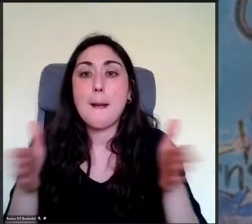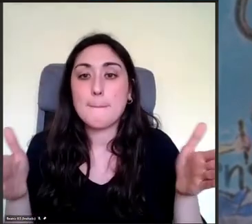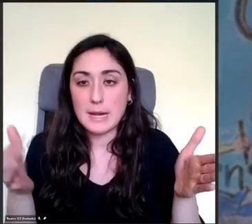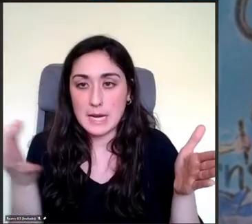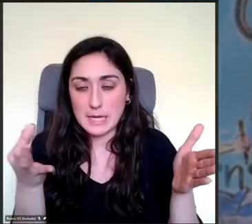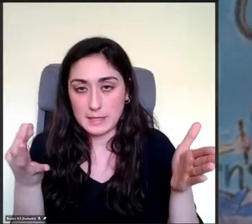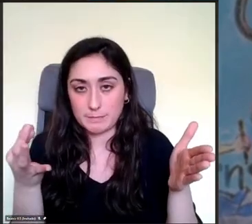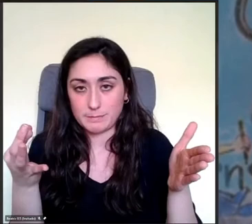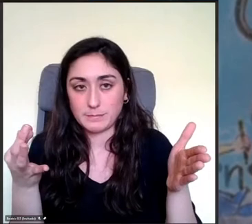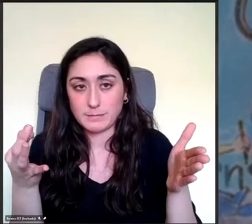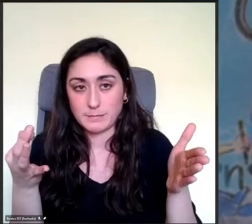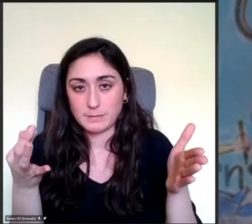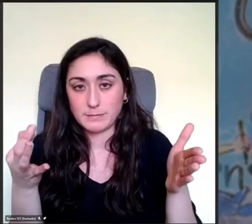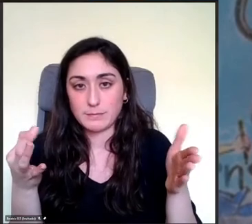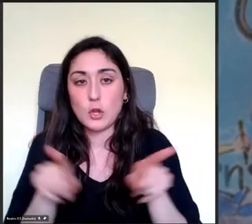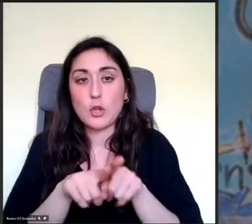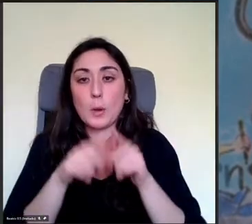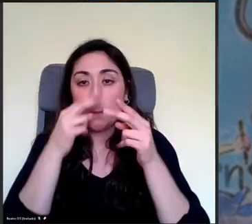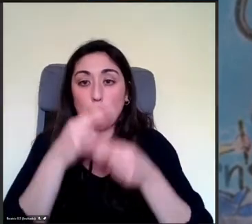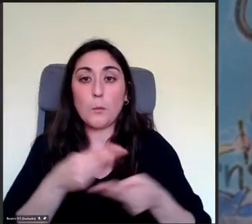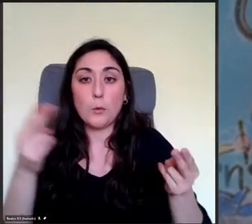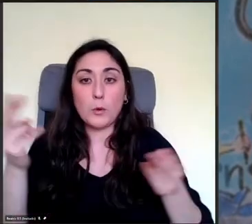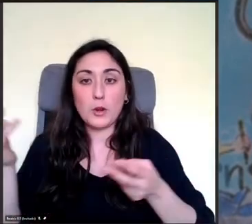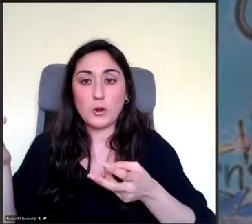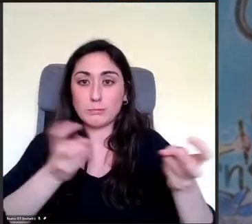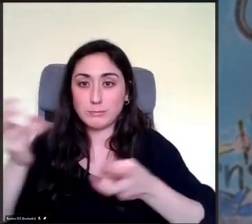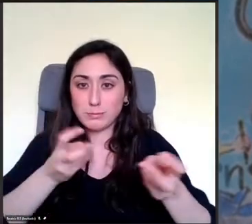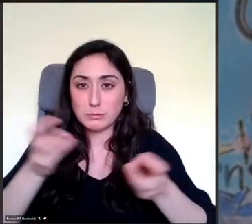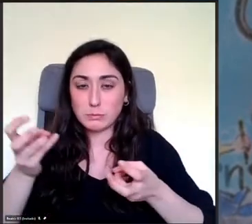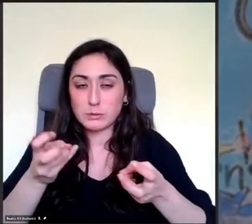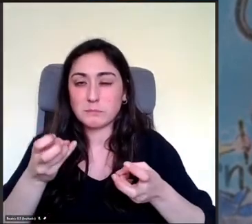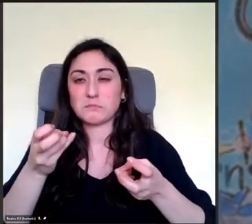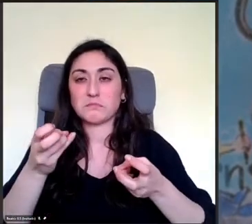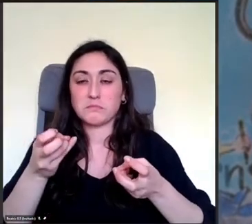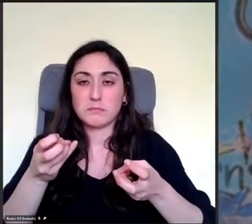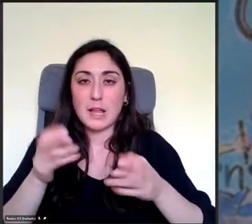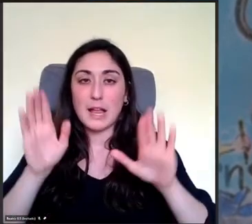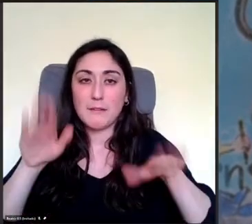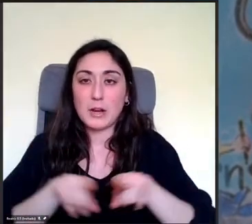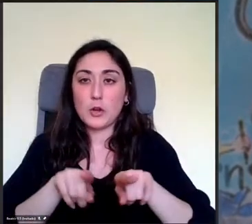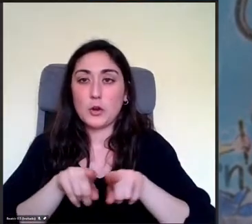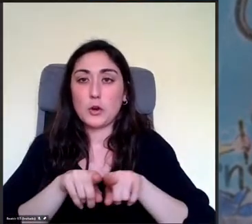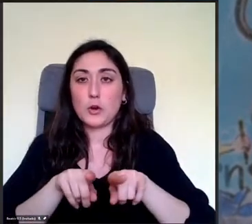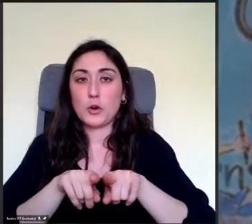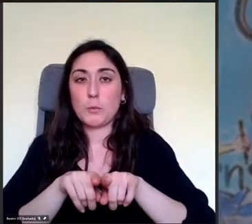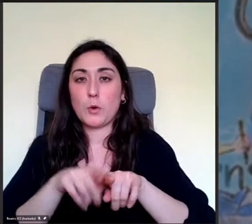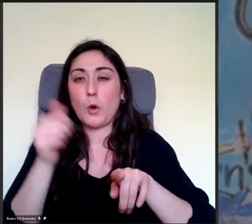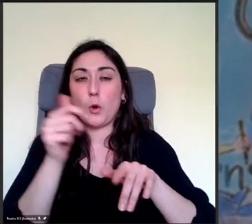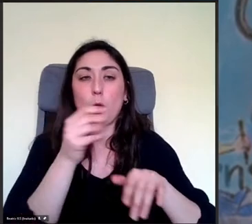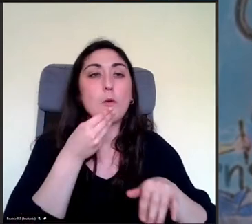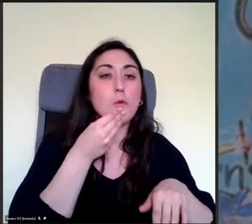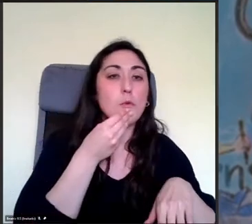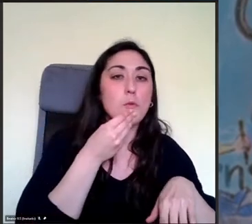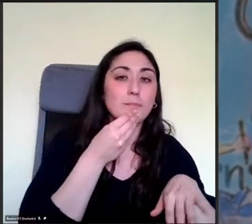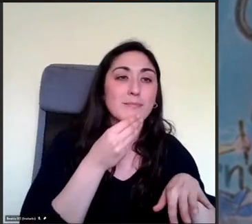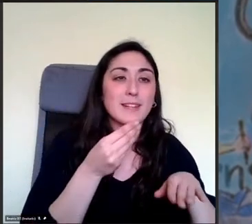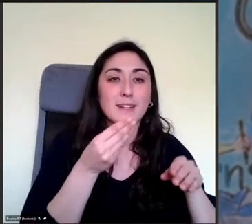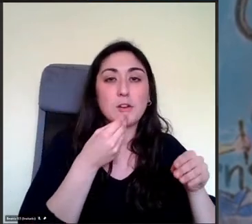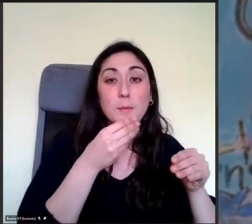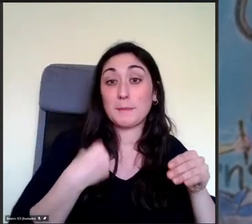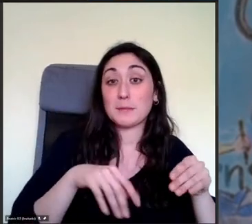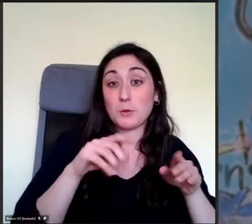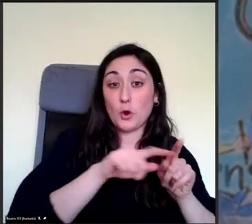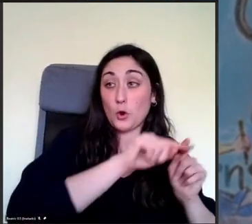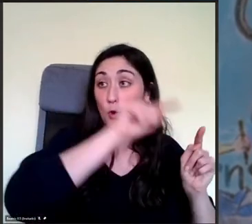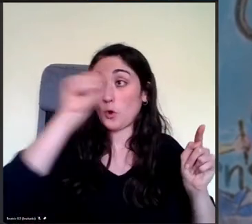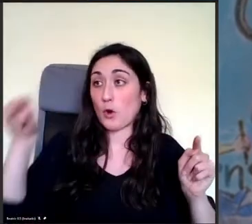de públic o de participants que se'ns han quedat en els extrems d'aquella corba de població que us he mostrat al començament.